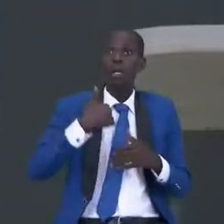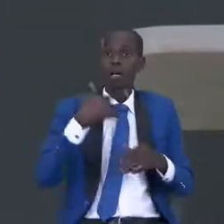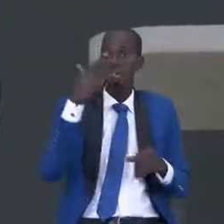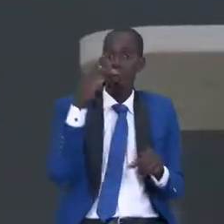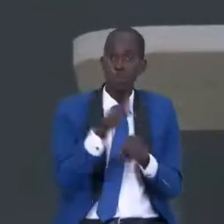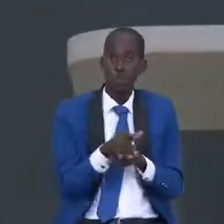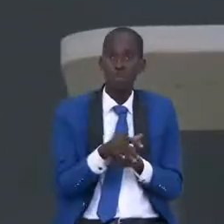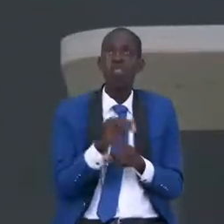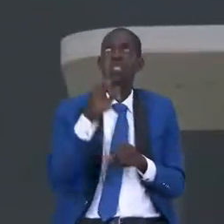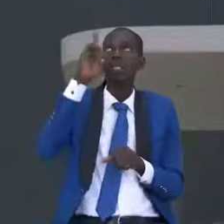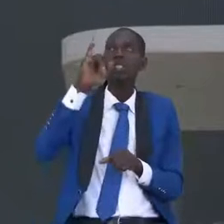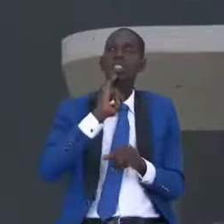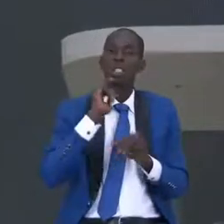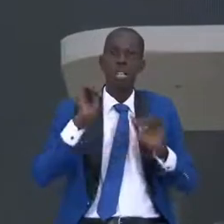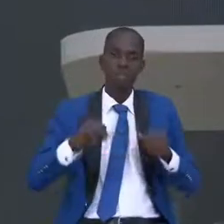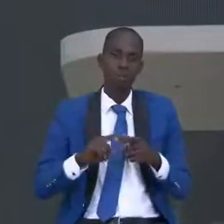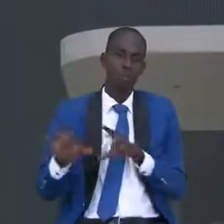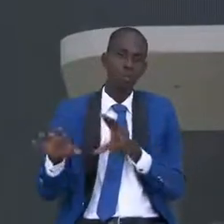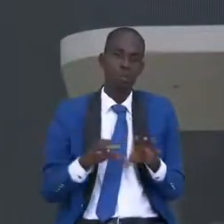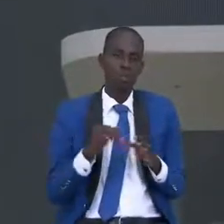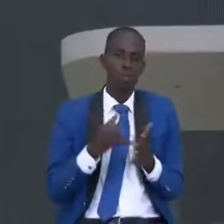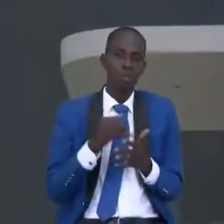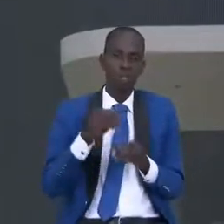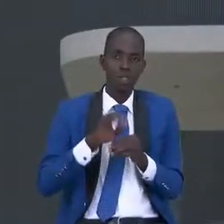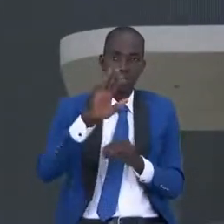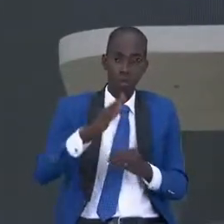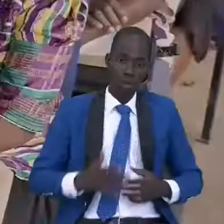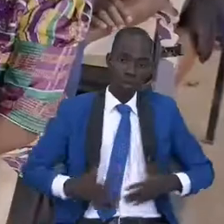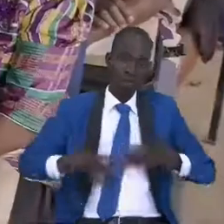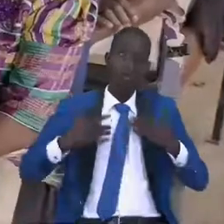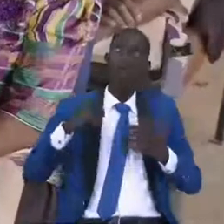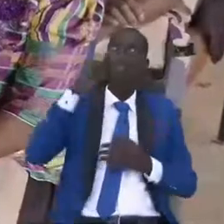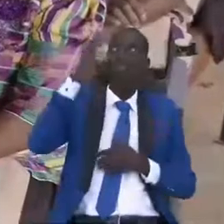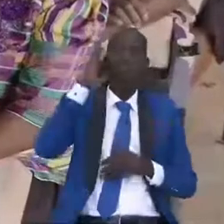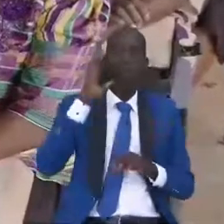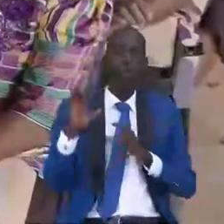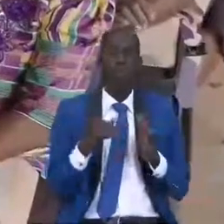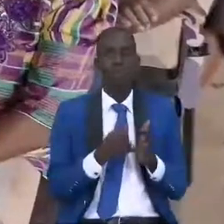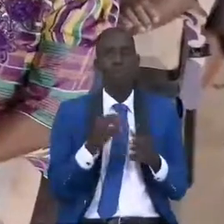il est capable de le faire. Dans ta vie, il va le faire.